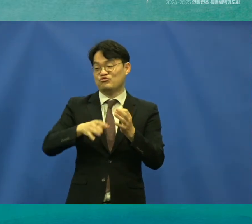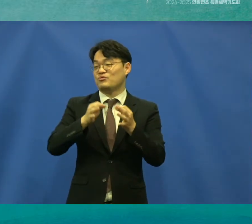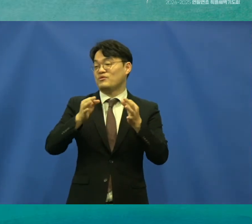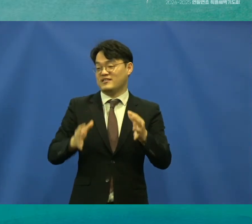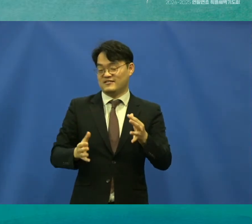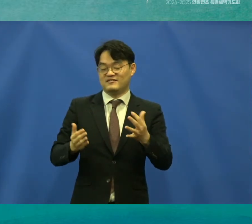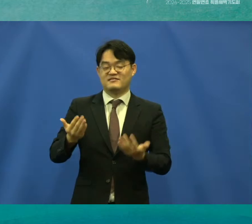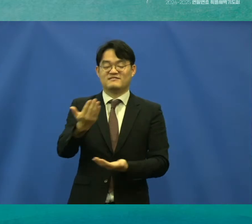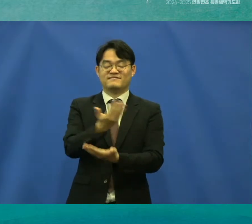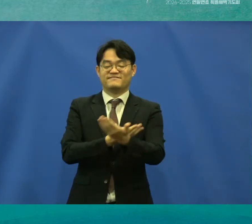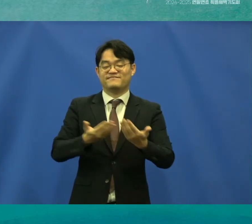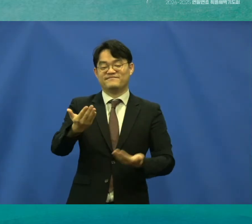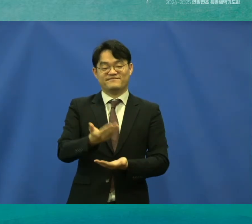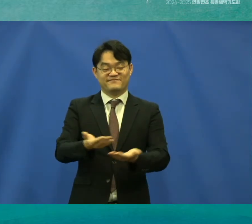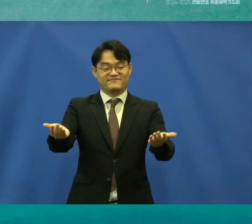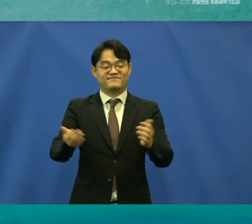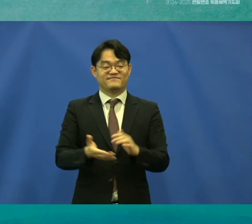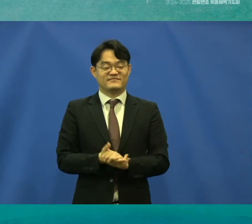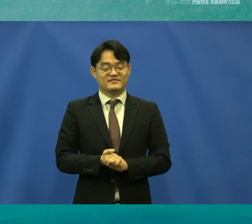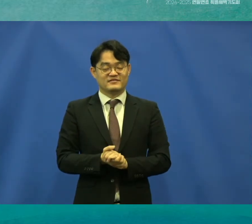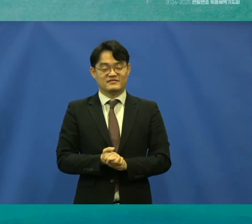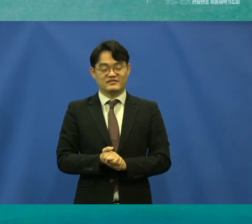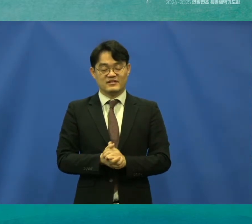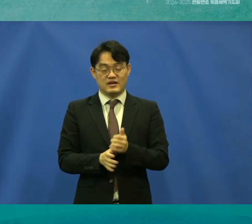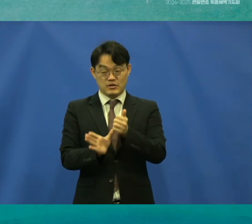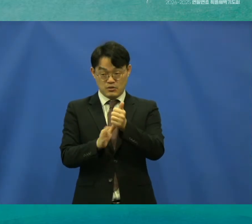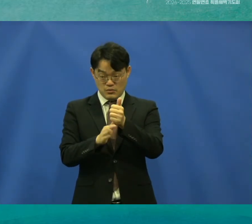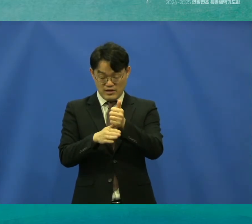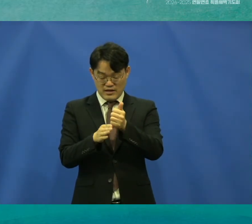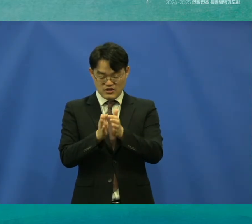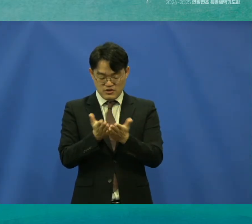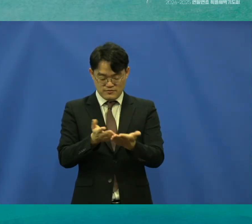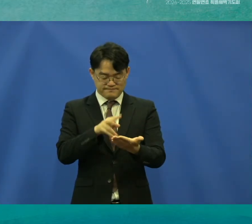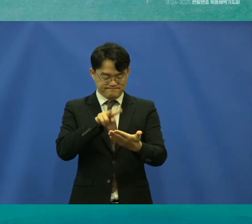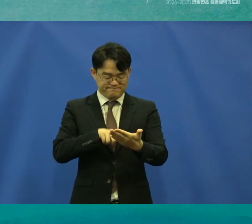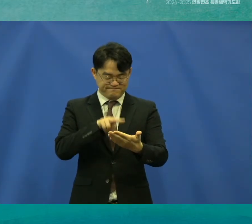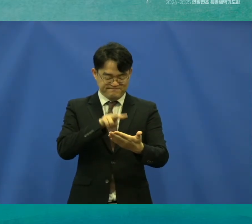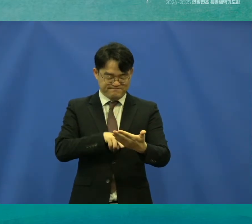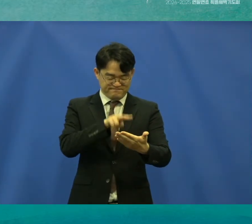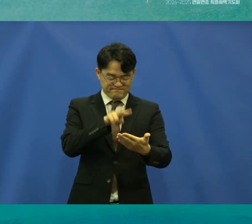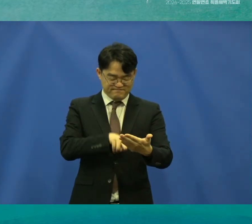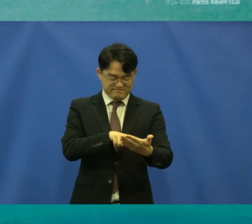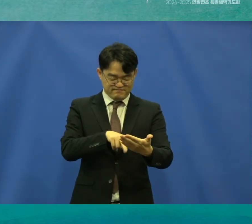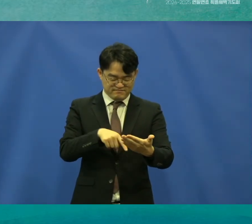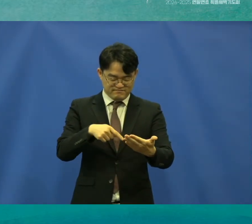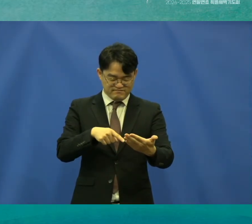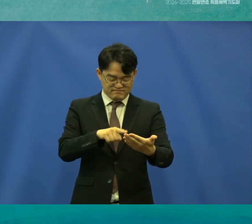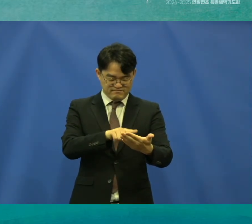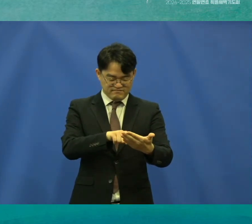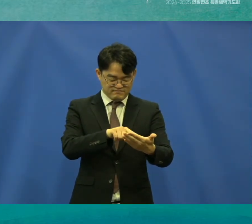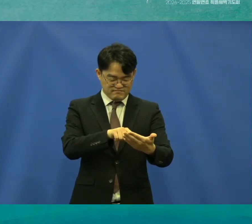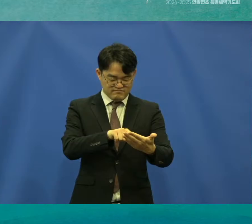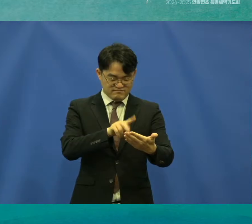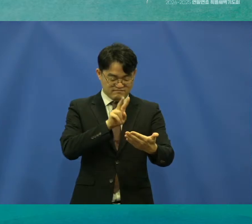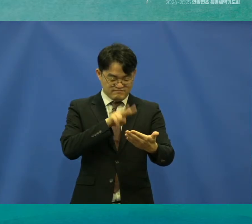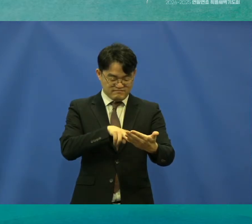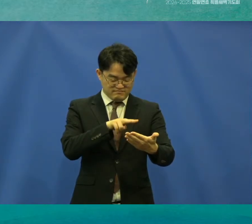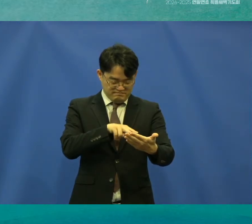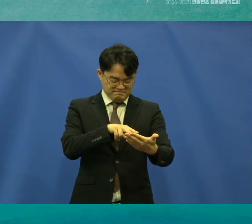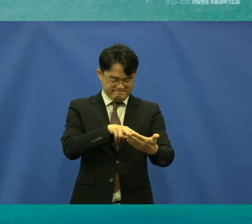계속 그 요나서를 보는 가운데 요나의 모습과 나의 모습이 겹치죠. 그죠? 계속